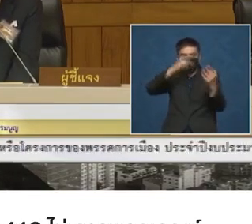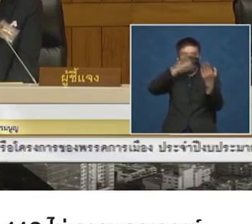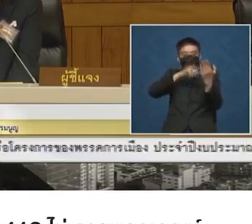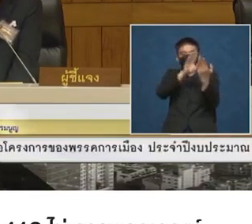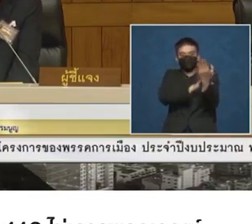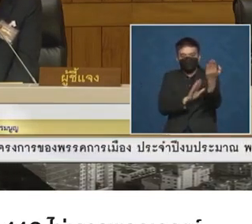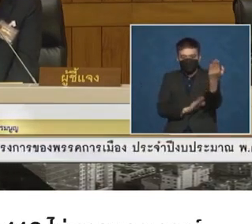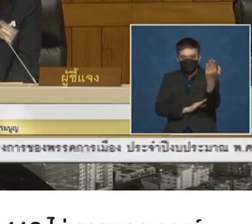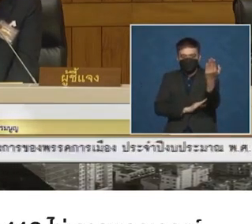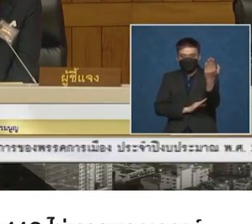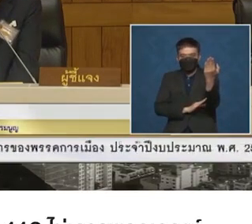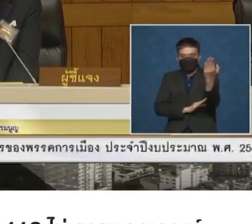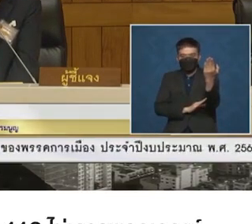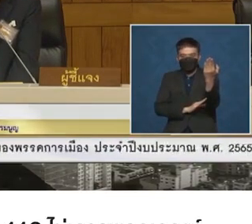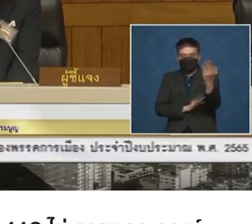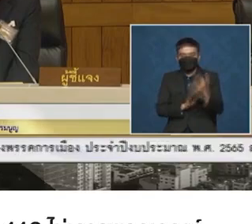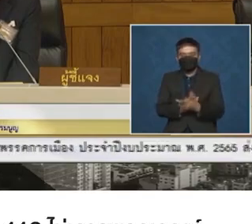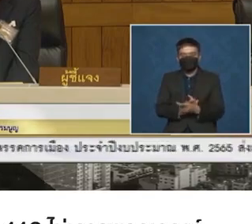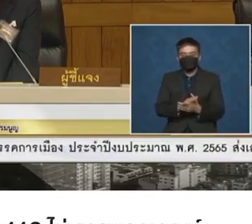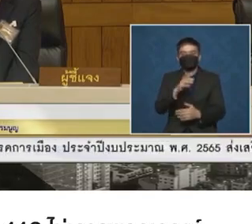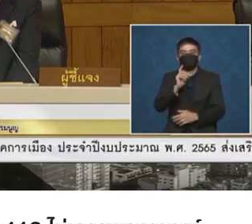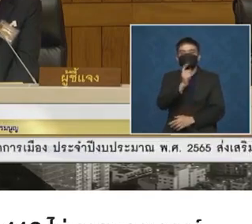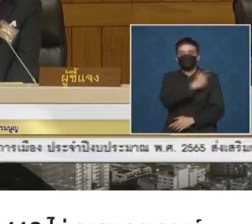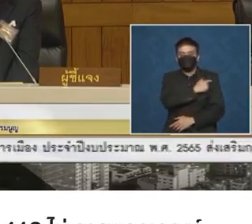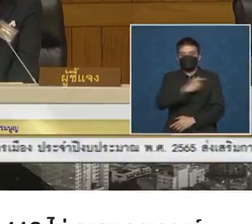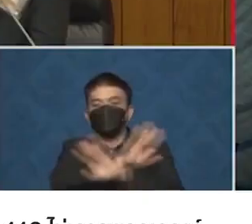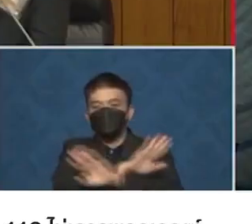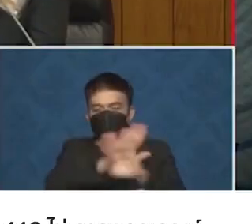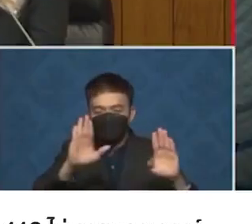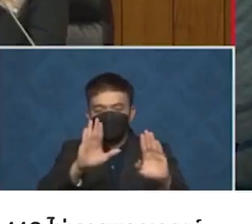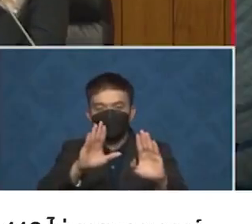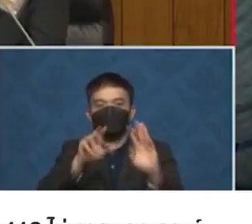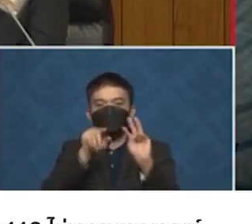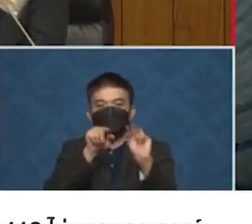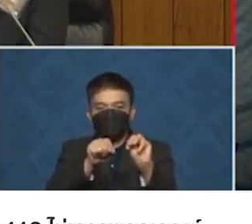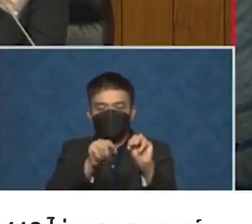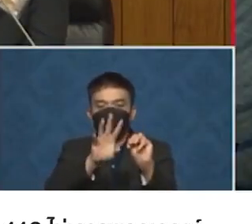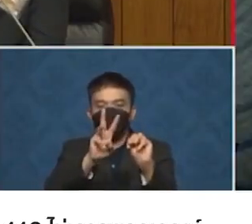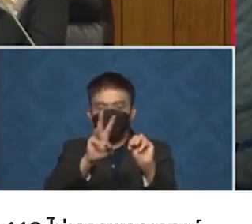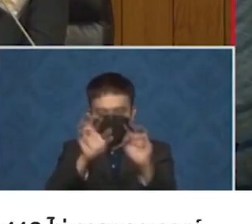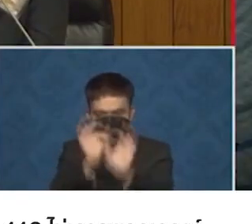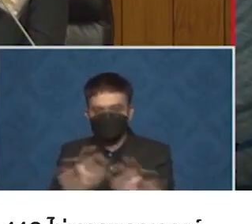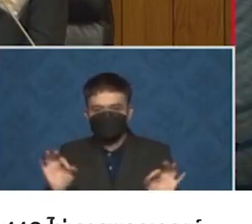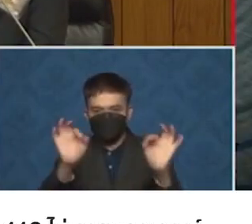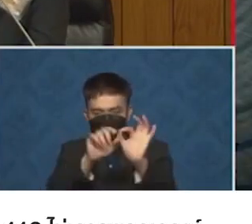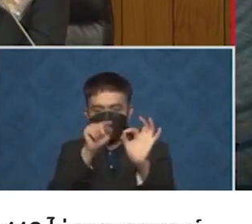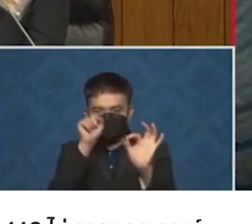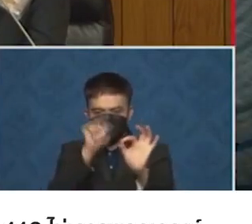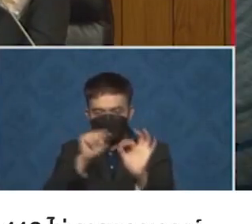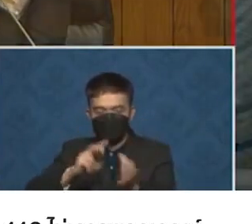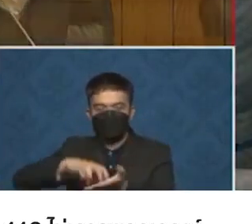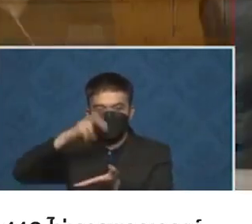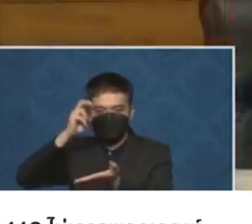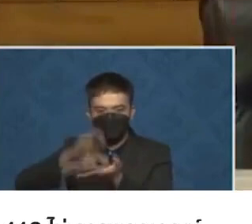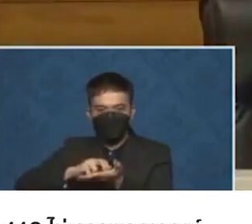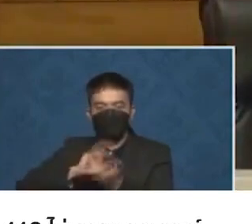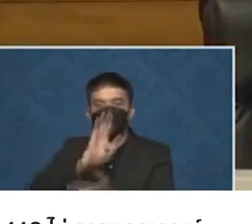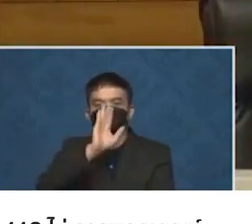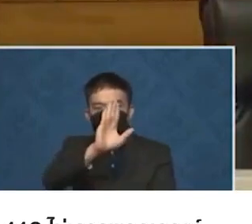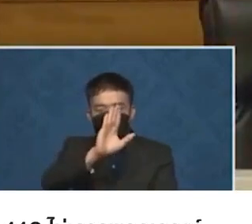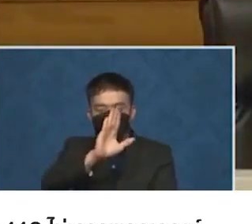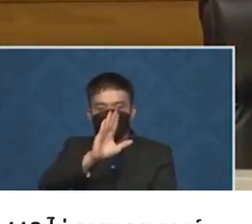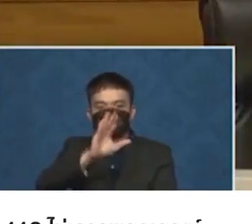งเป็นระยะระยะนะเดี๋ยวไปฟังดูบางช่วงบางตอน ค่ะ บัญญัติสำคัญในการรับรองสถานะพระราชสถ